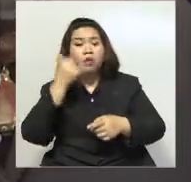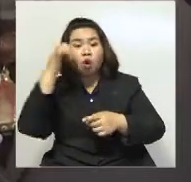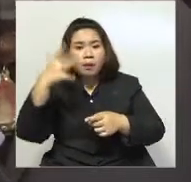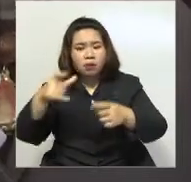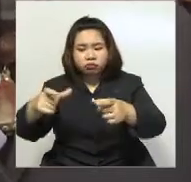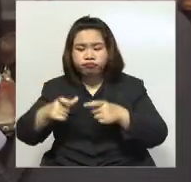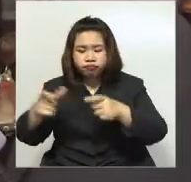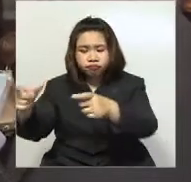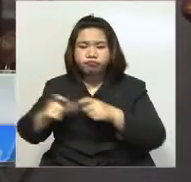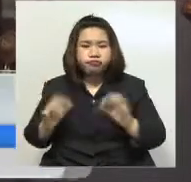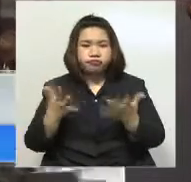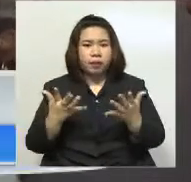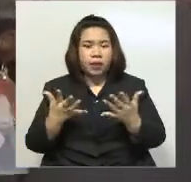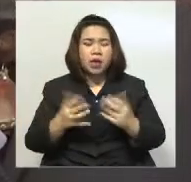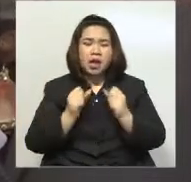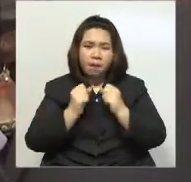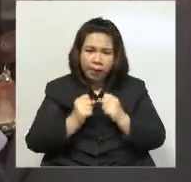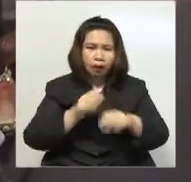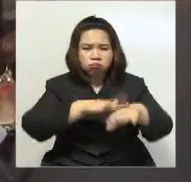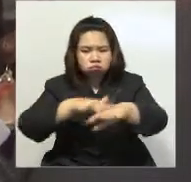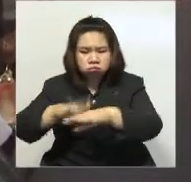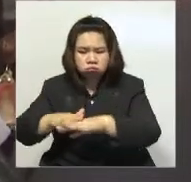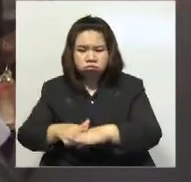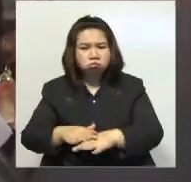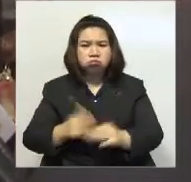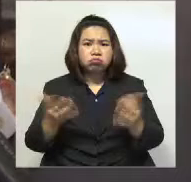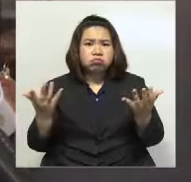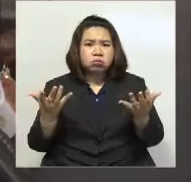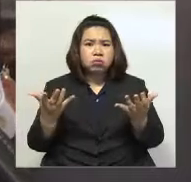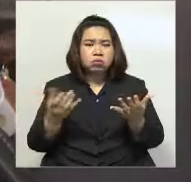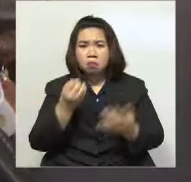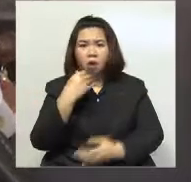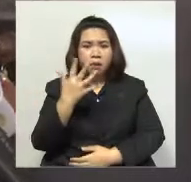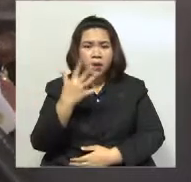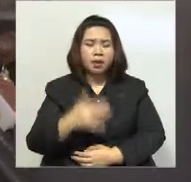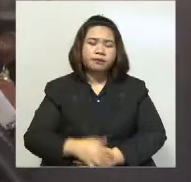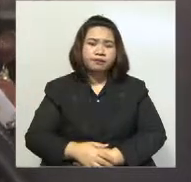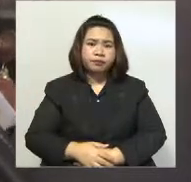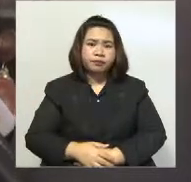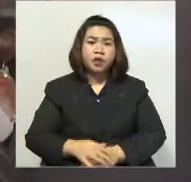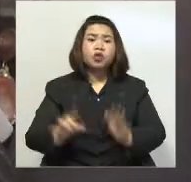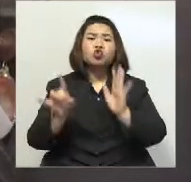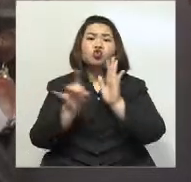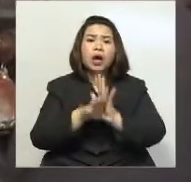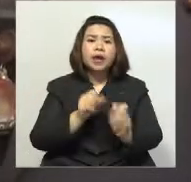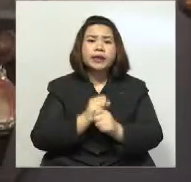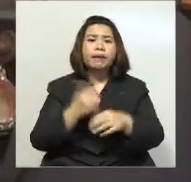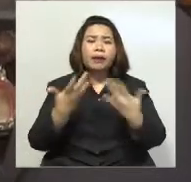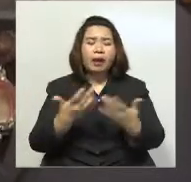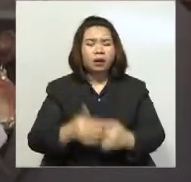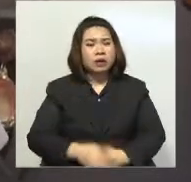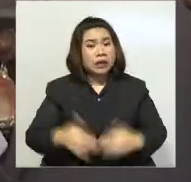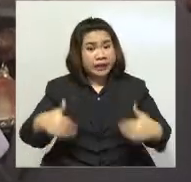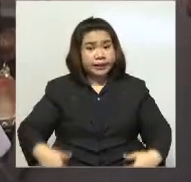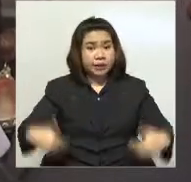มธรรม์ชีวิตติดตามเรื่องราวก็ไม่ได้คำตอบสุดท้ายจริงๆที่จะประกันชีวิตเนี่ยก็มีประเด็